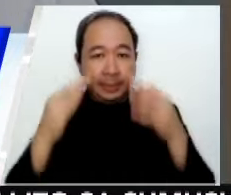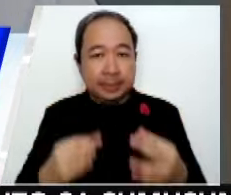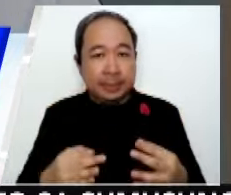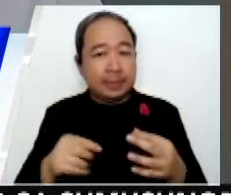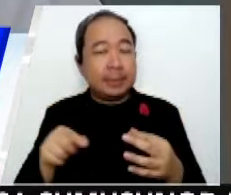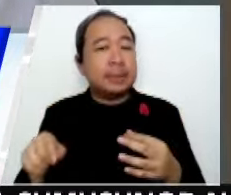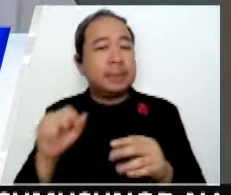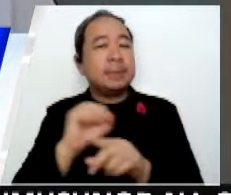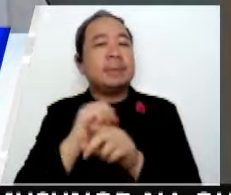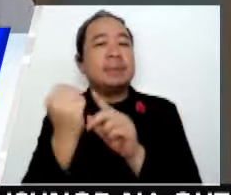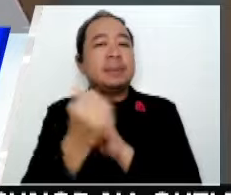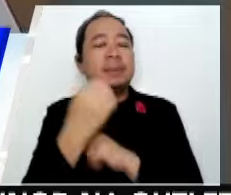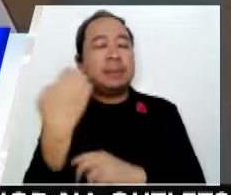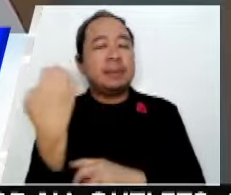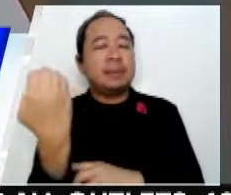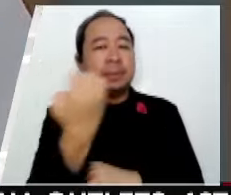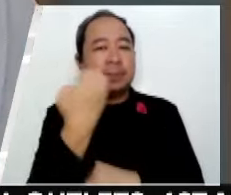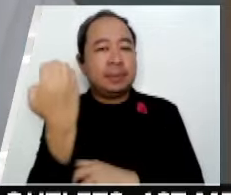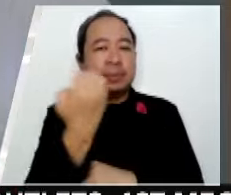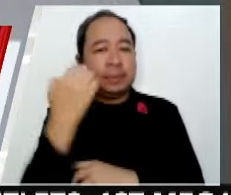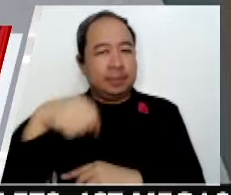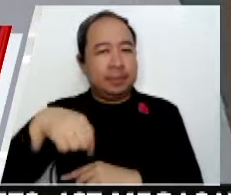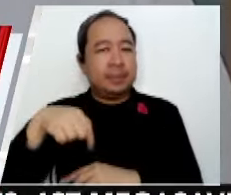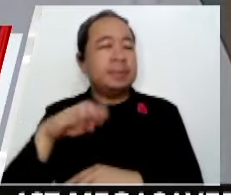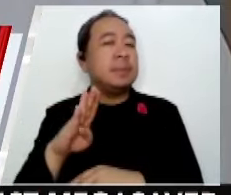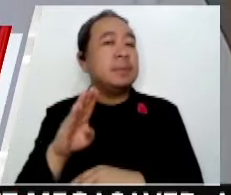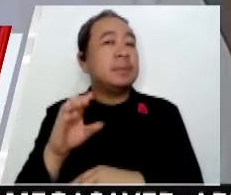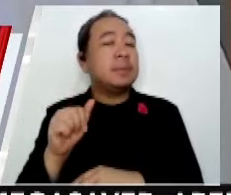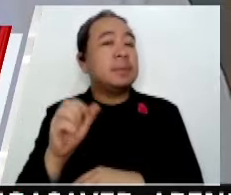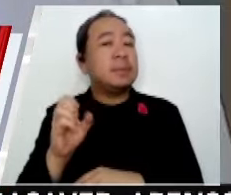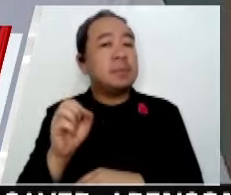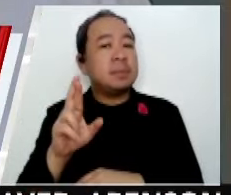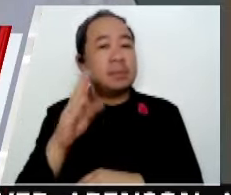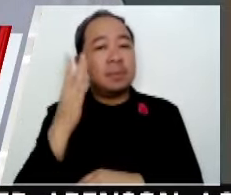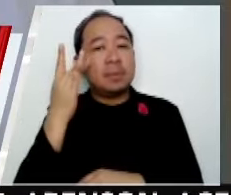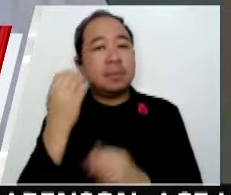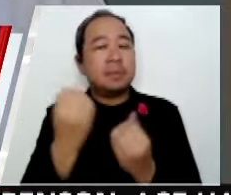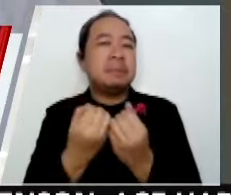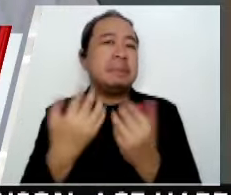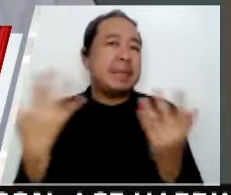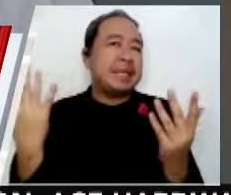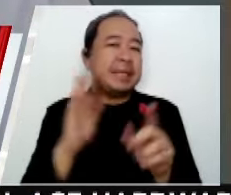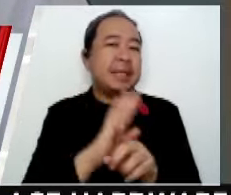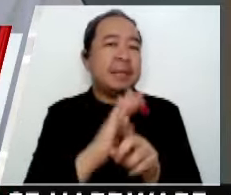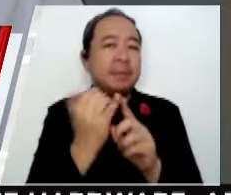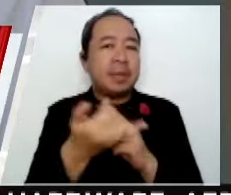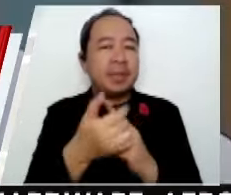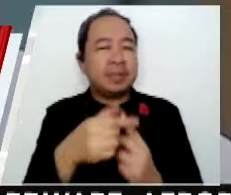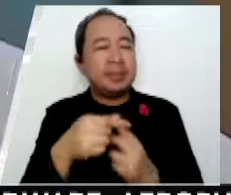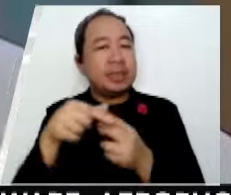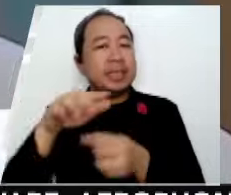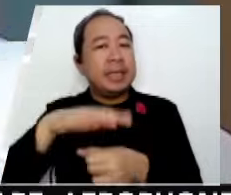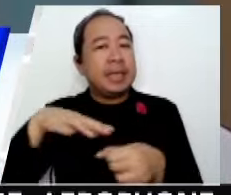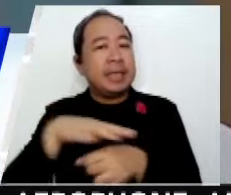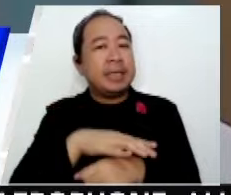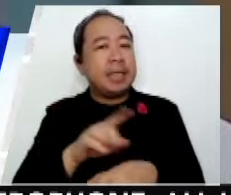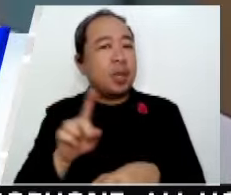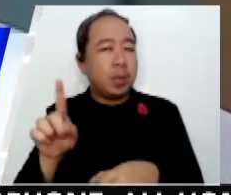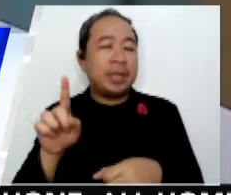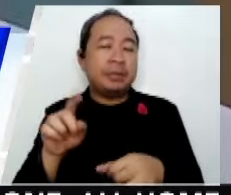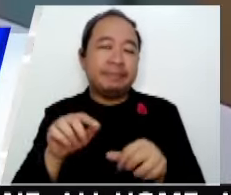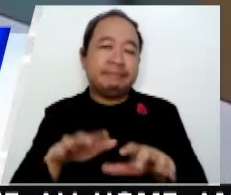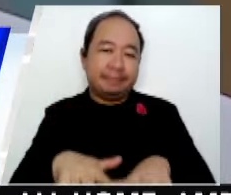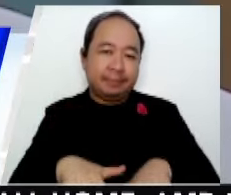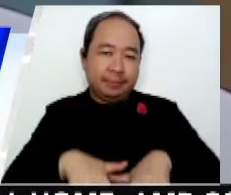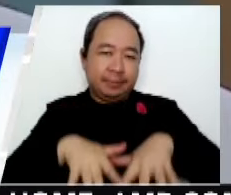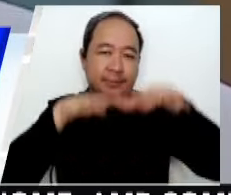calamity ang lungsod ng Bacoor, dahil marami po sa ating mga barangay, particular na sa District 1, ang nababaha. Yung iba na hindi pa